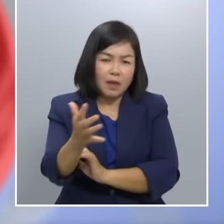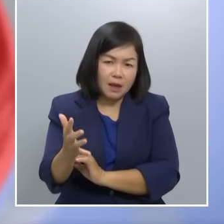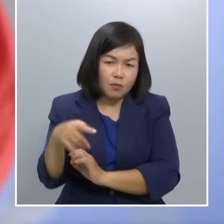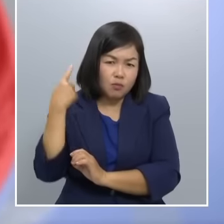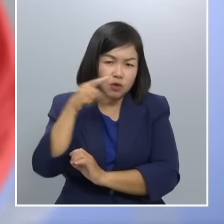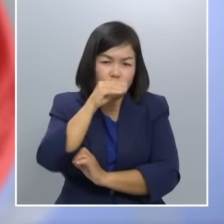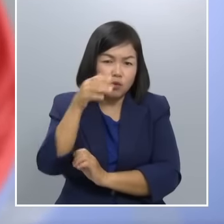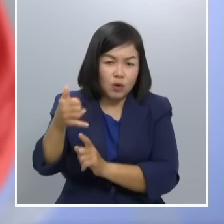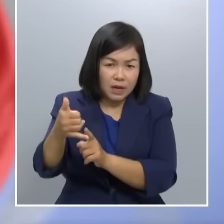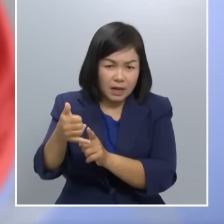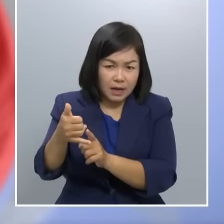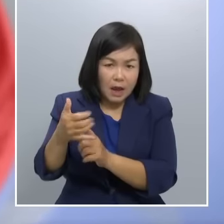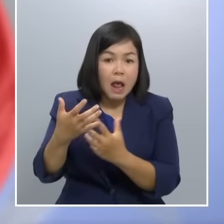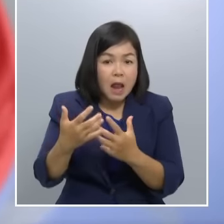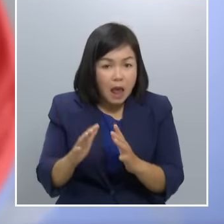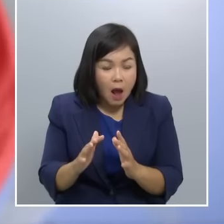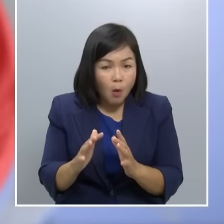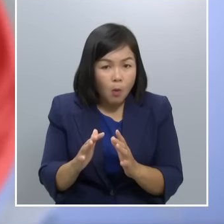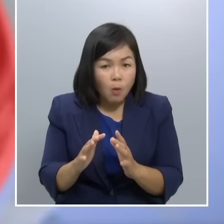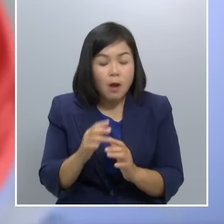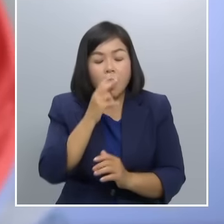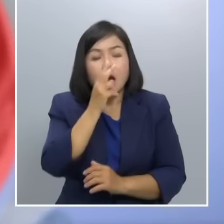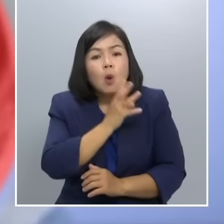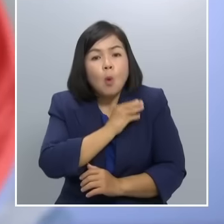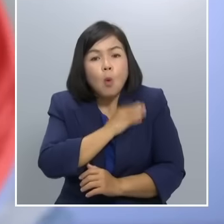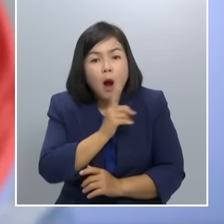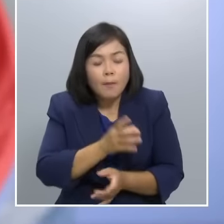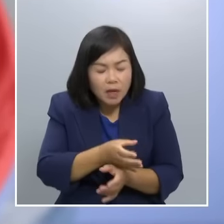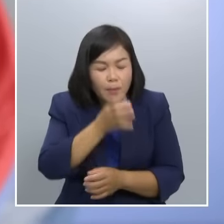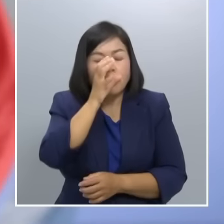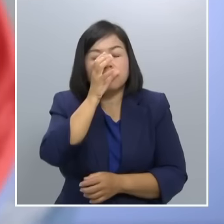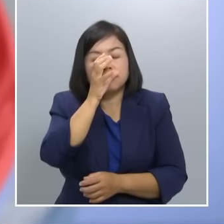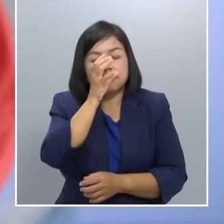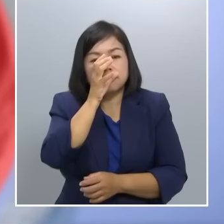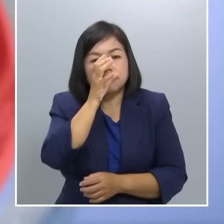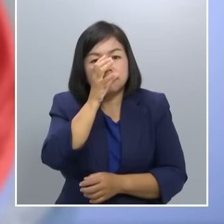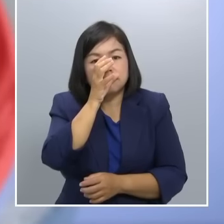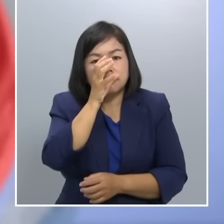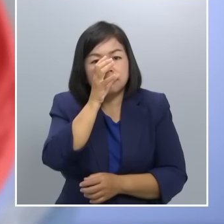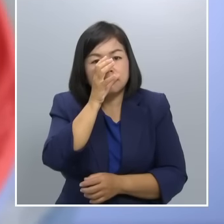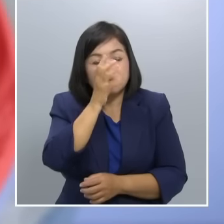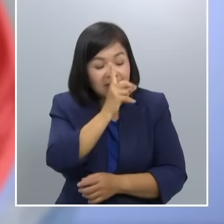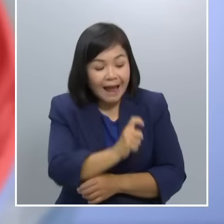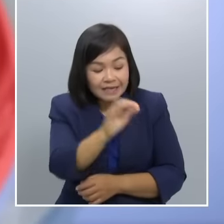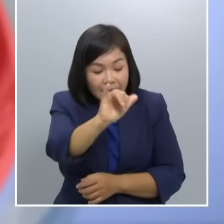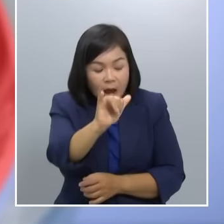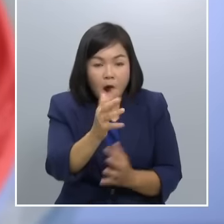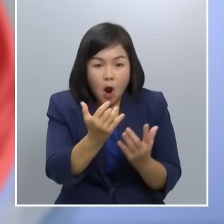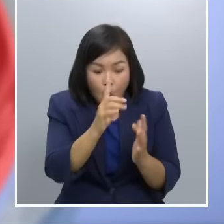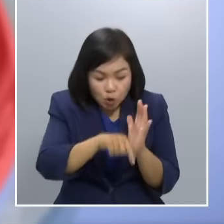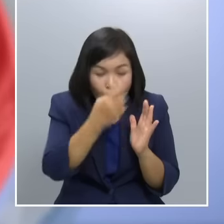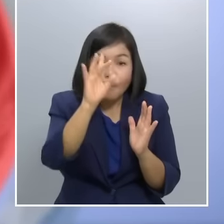ครับแล้วคุณผู้ชมครับสิ่งที่มันน่ากลัวคือมันกินปุ๊บเนี่ยมันไม่ได้ออกผลเลยนะค่ะมันจะรอไป 8